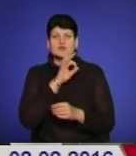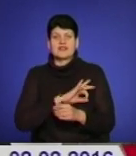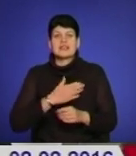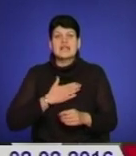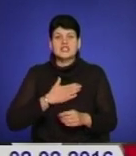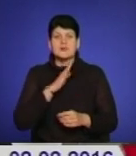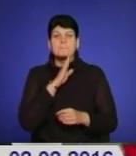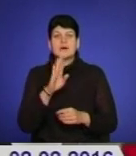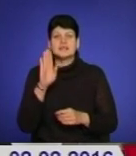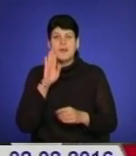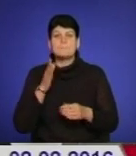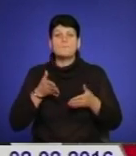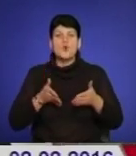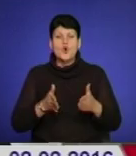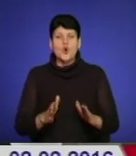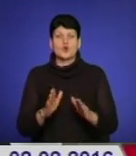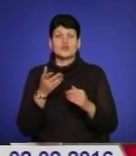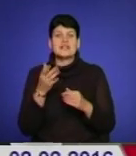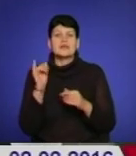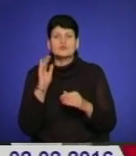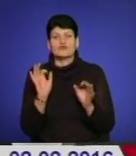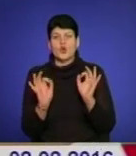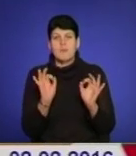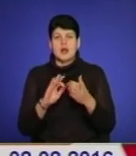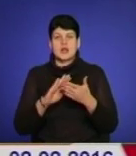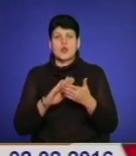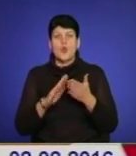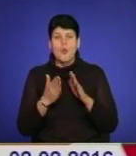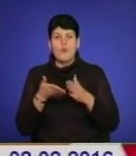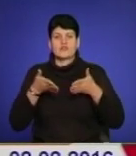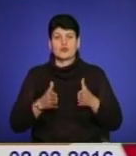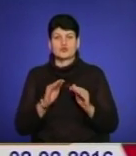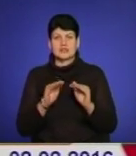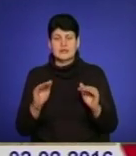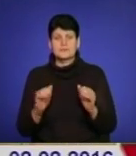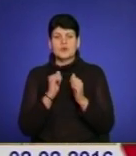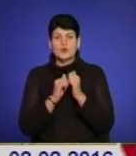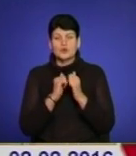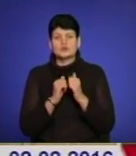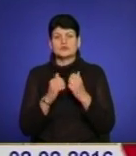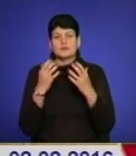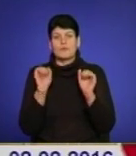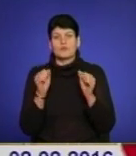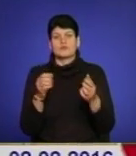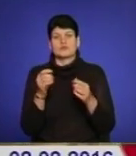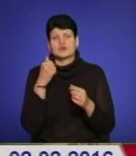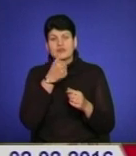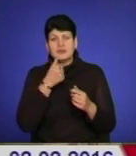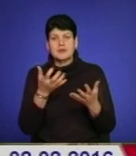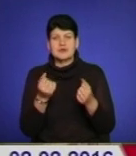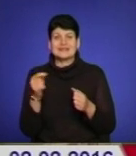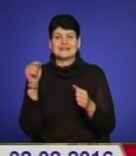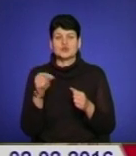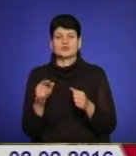матерям, породіллям, котрі будуть вже в нормальних умовах народжувати дітей. Щорічно відділення зможе прийняти до 3000 породіль. Також